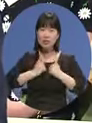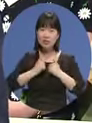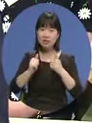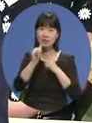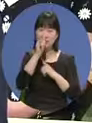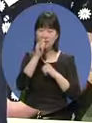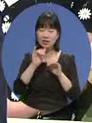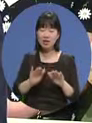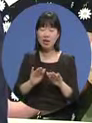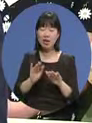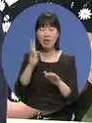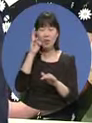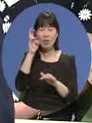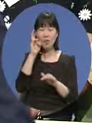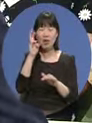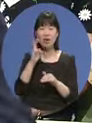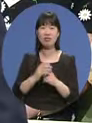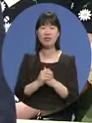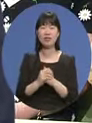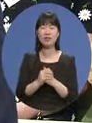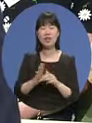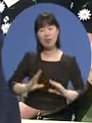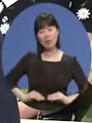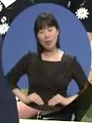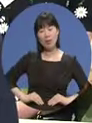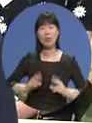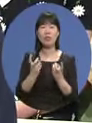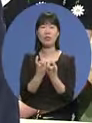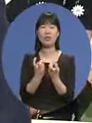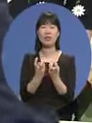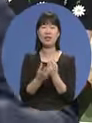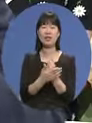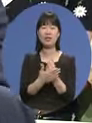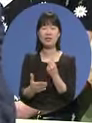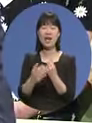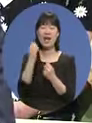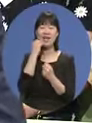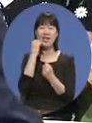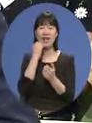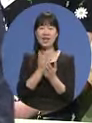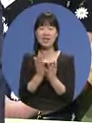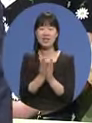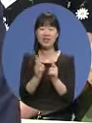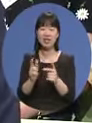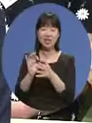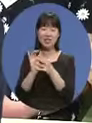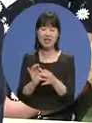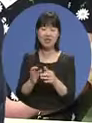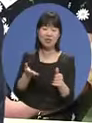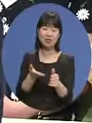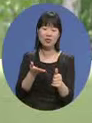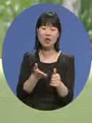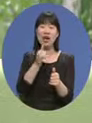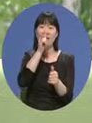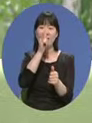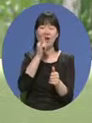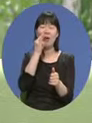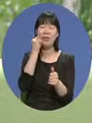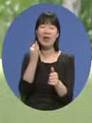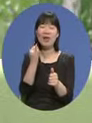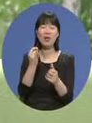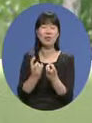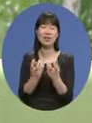하시면 혹여 배라도 이제 고플까봐 아, 네. 간식거리 이제 간식. 계속 갖다 드시고 하잖아요. 엄마가 해줄게 그거밖에